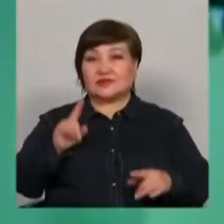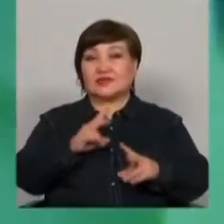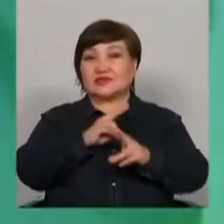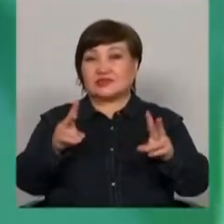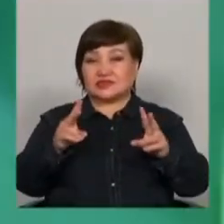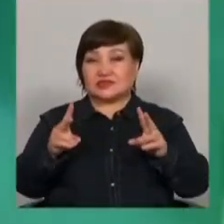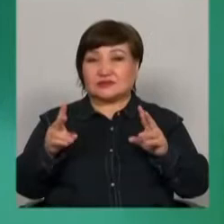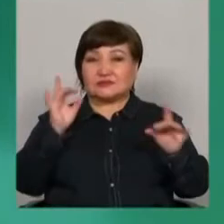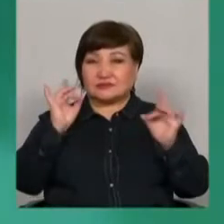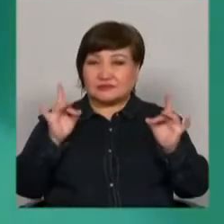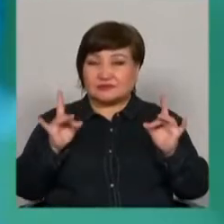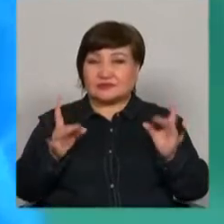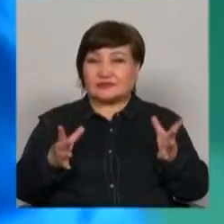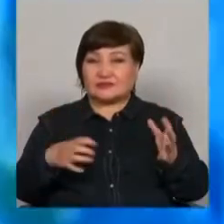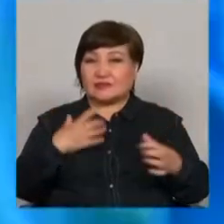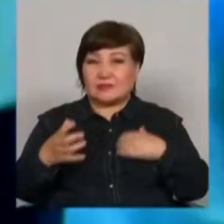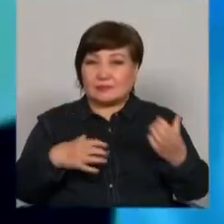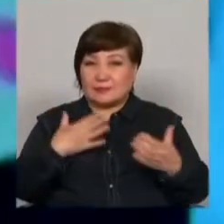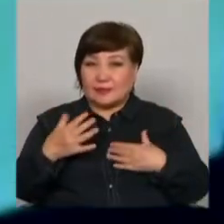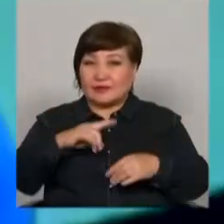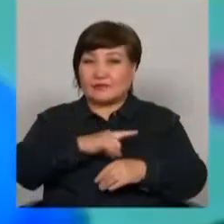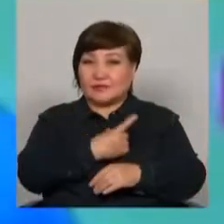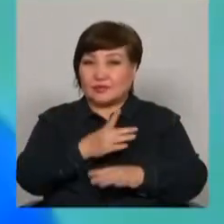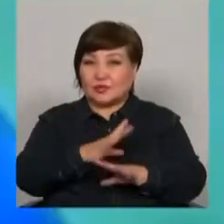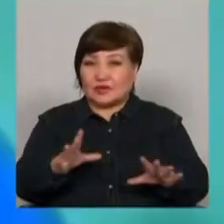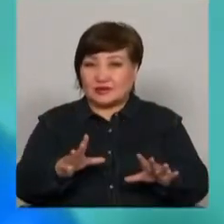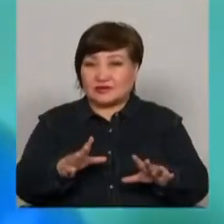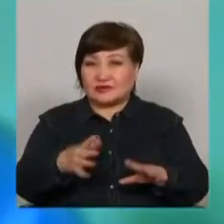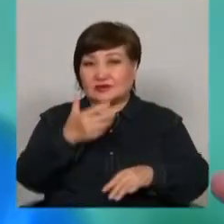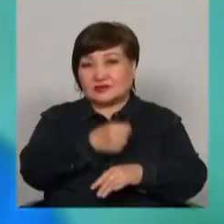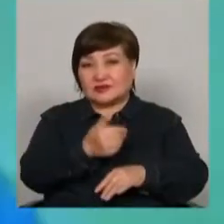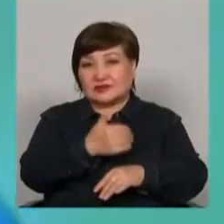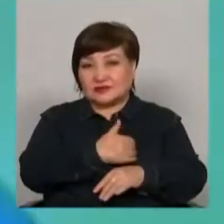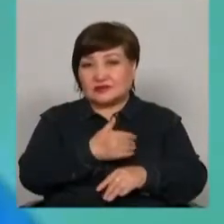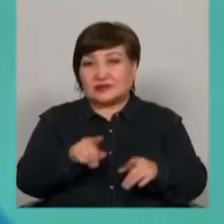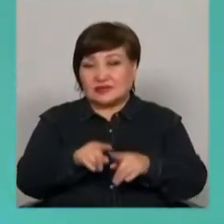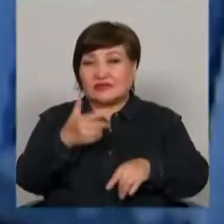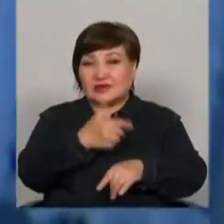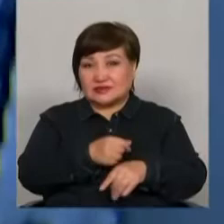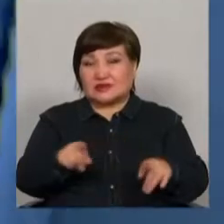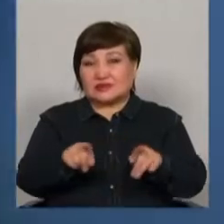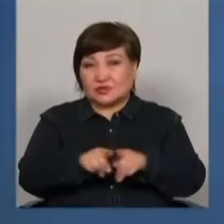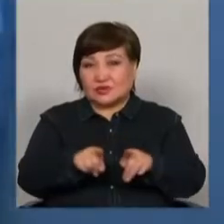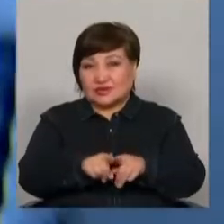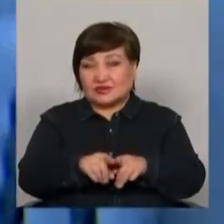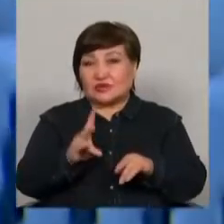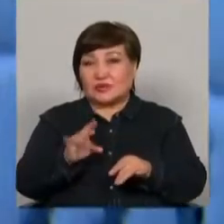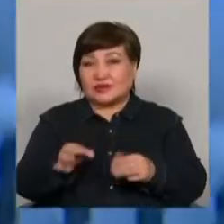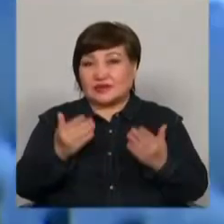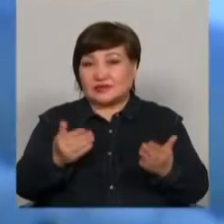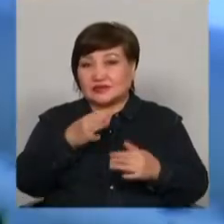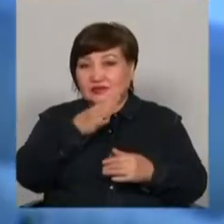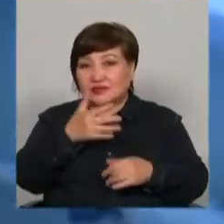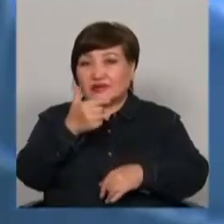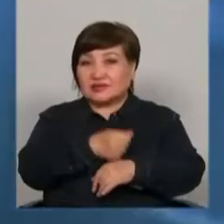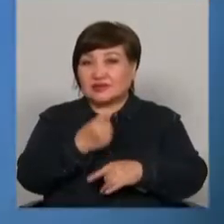көтермейтін де, шу да көтермейтін, алғысы келген адам алатын деген. Қазіргі мына вакциналарда солай секілді. Ал енді қазіргі кезде вакцинада бір жерде